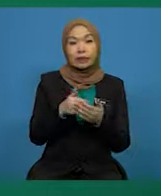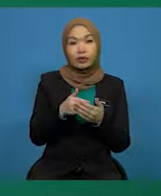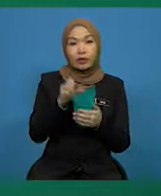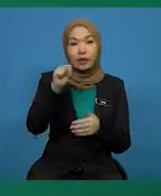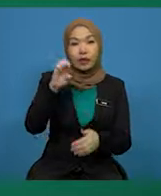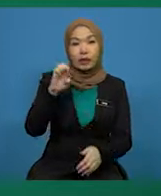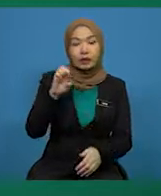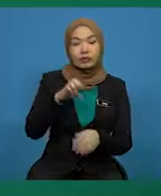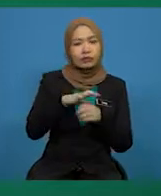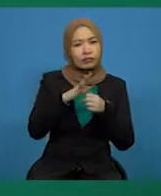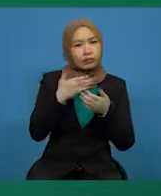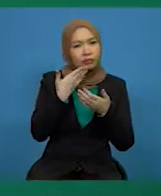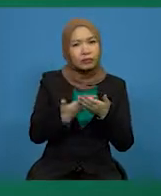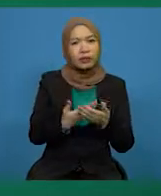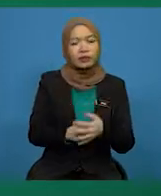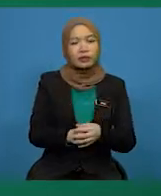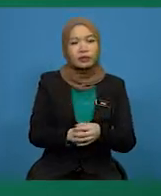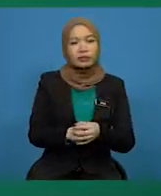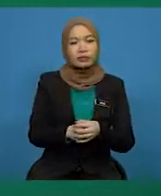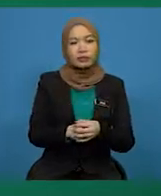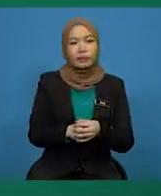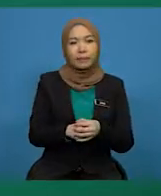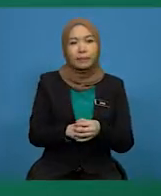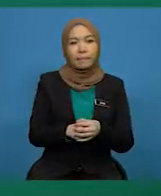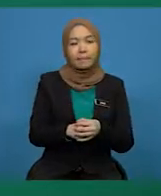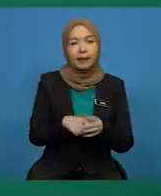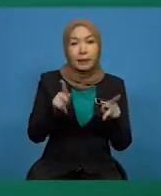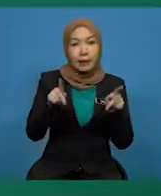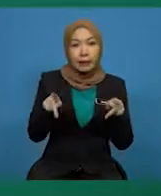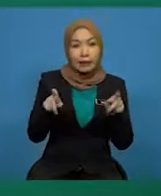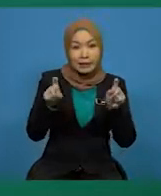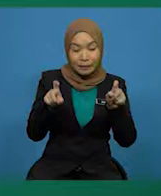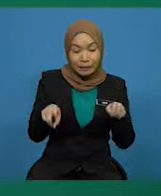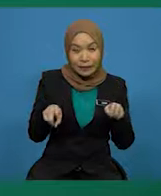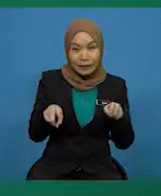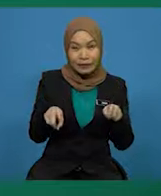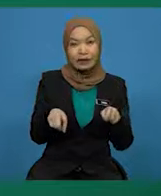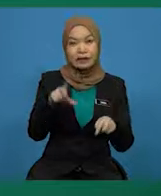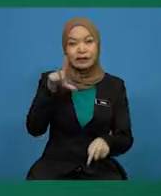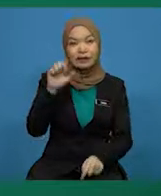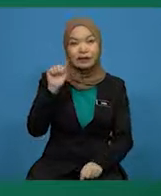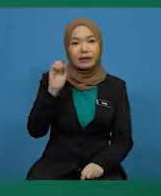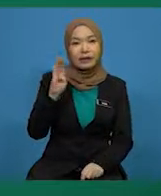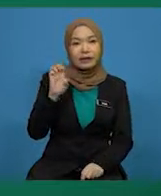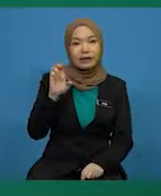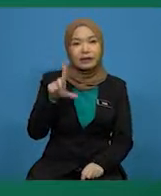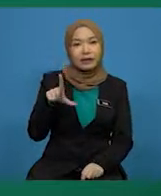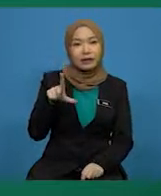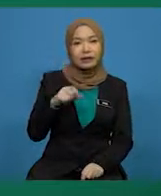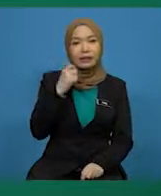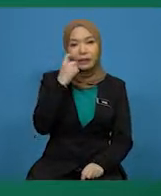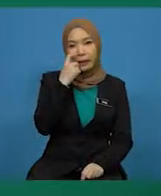wang. Selepas itu, para pelajar perlu melabelkan keluk permintaan wang dengan simbol